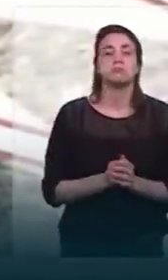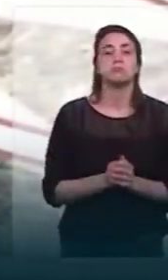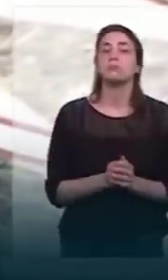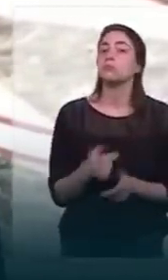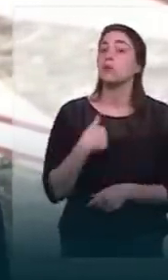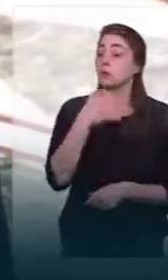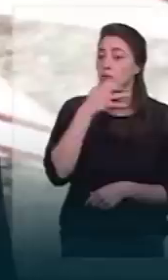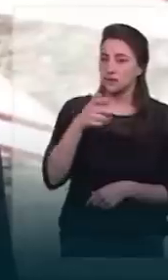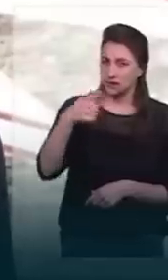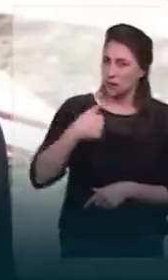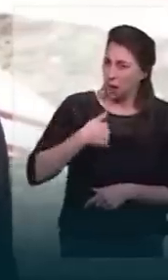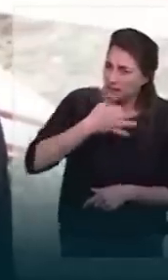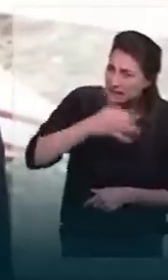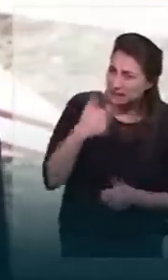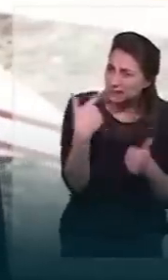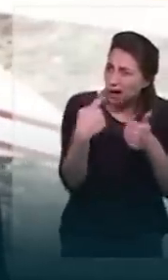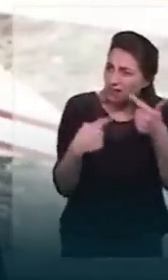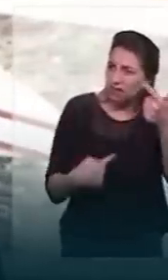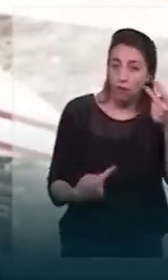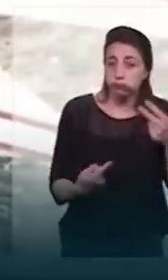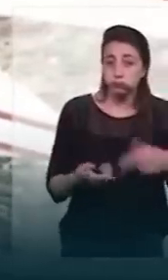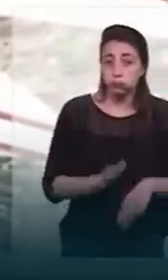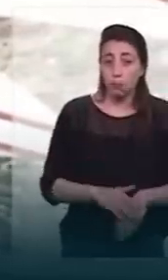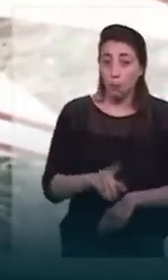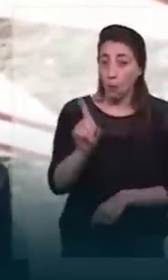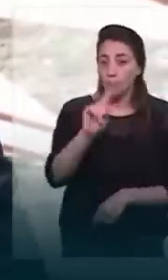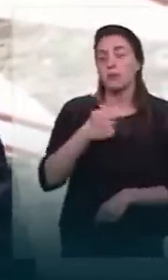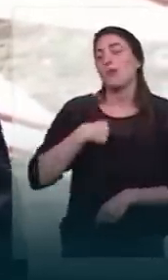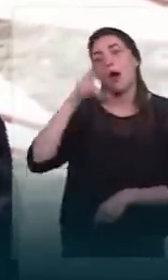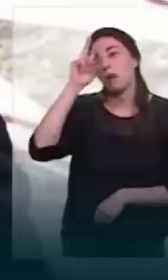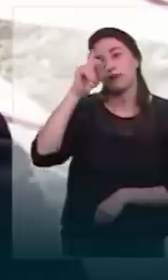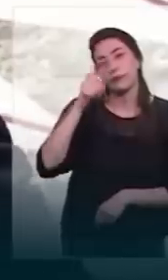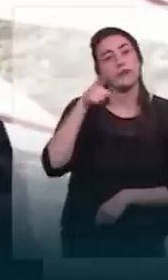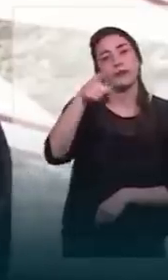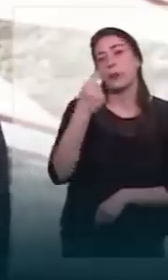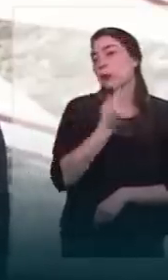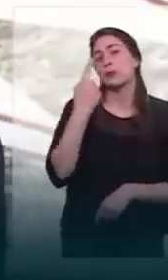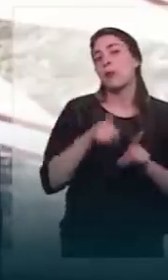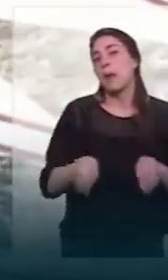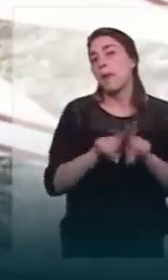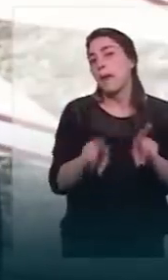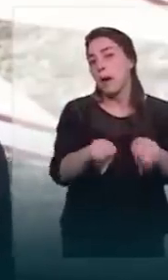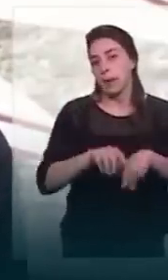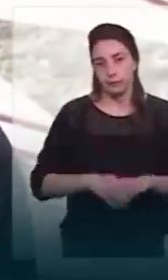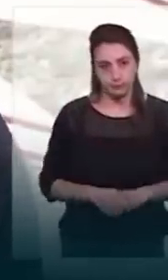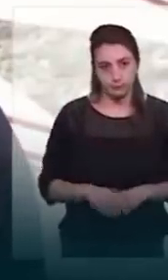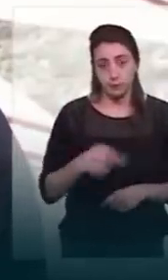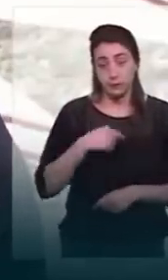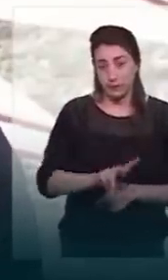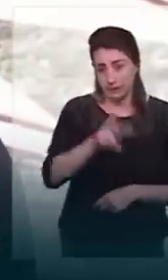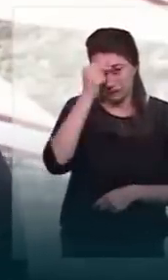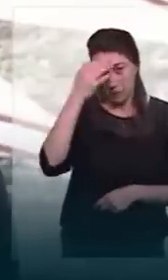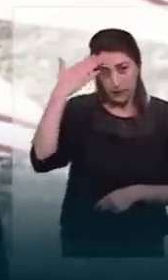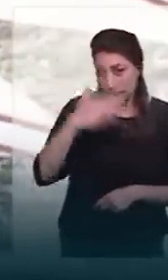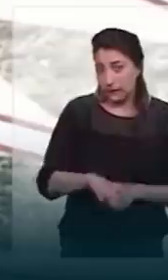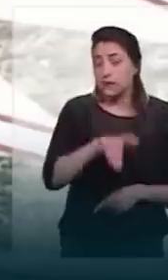dire des choses que je n'ai pas dit, mais je suis habitué à cela de votre part. J'ai entendu les acteurs du monde judiciaire qui